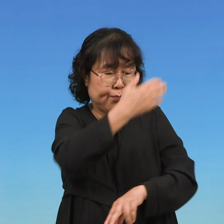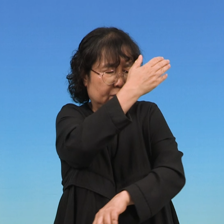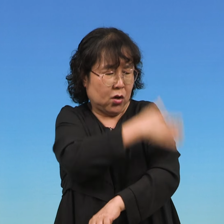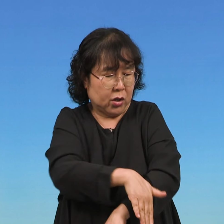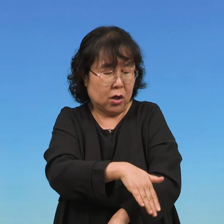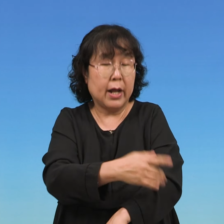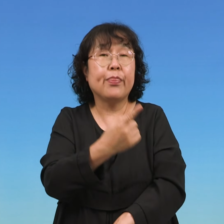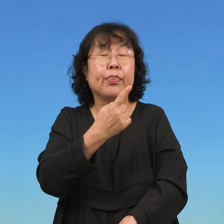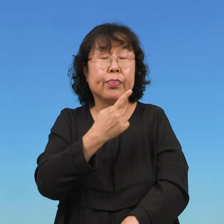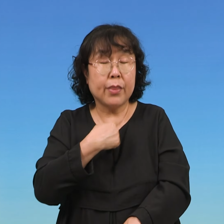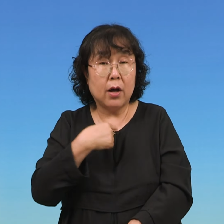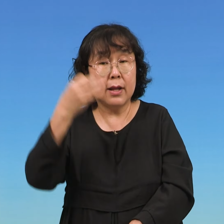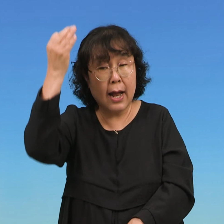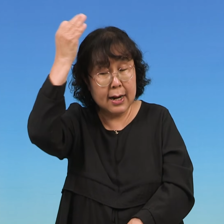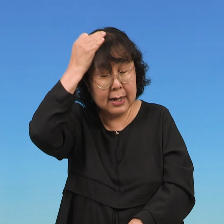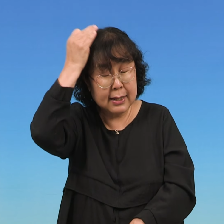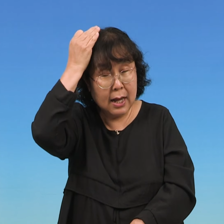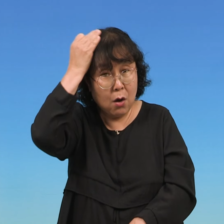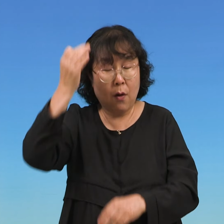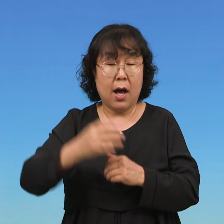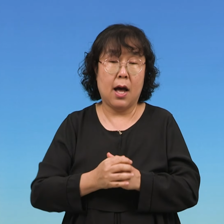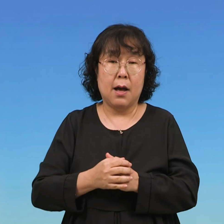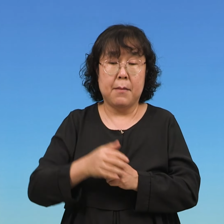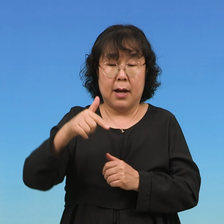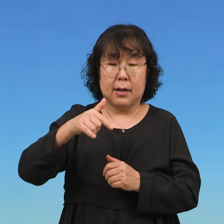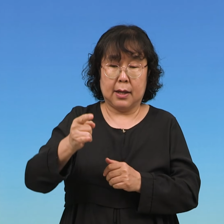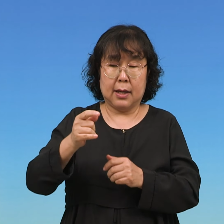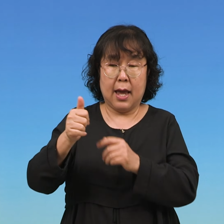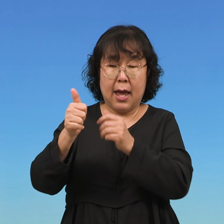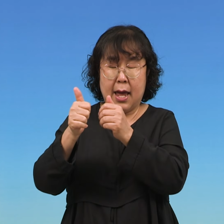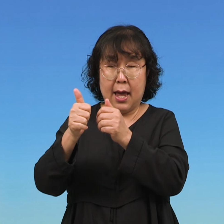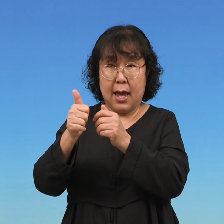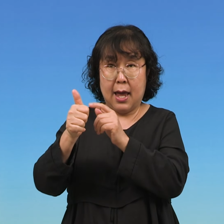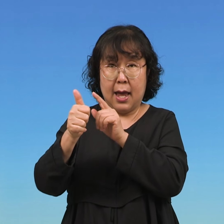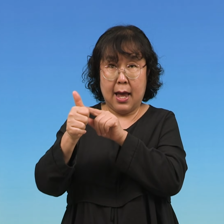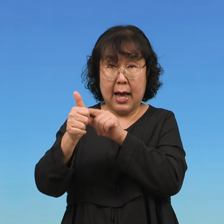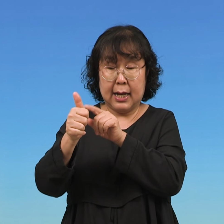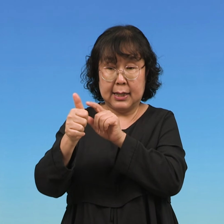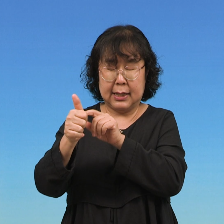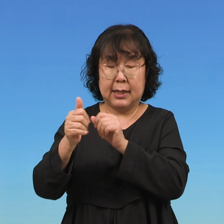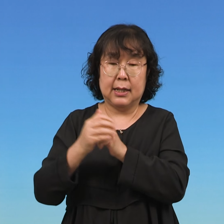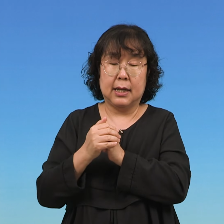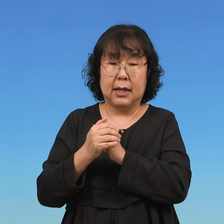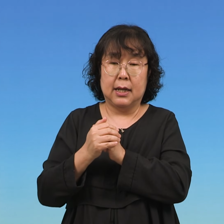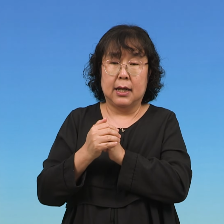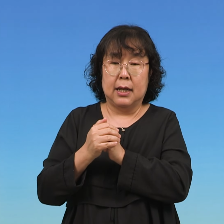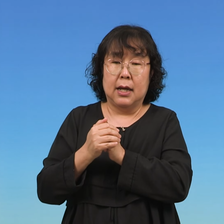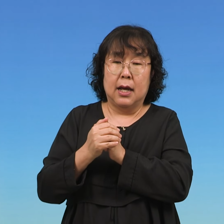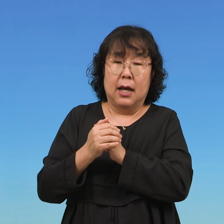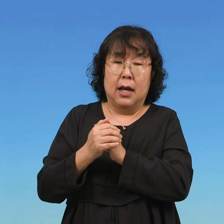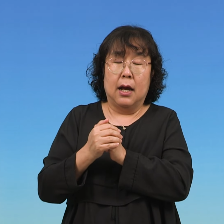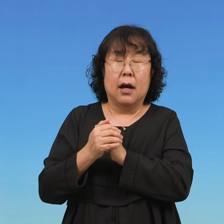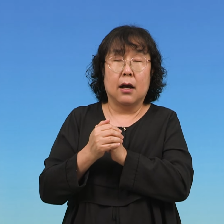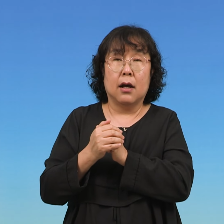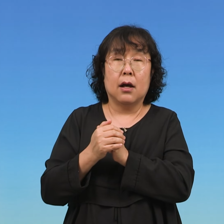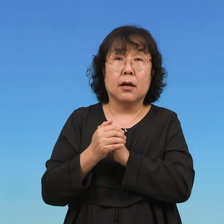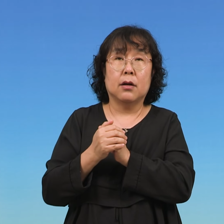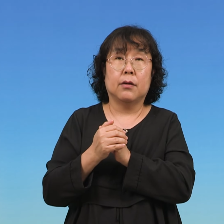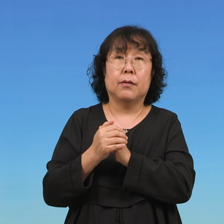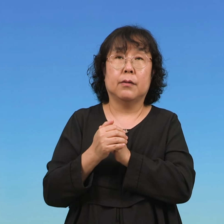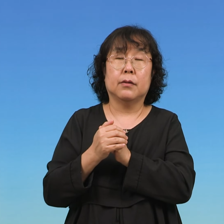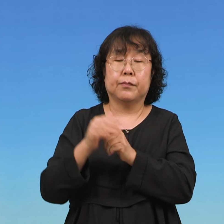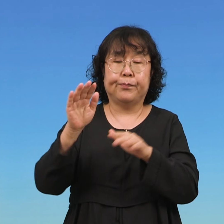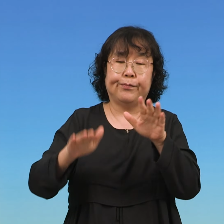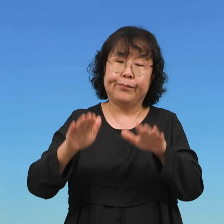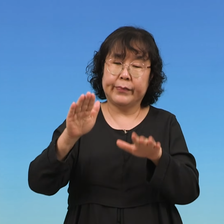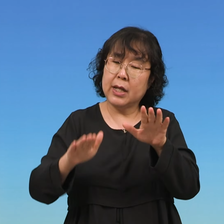그렇게 흔들거려 가지고 자기한테 준 것도 아닌데 막 속여가면서 막 뒤따라가 가지고 그 선물을 챙겨오는이